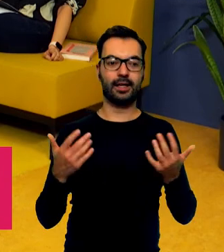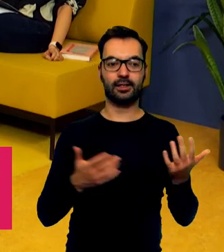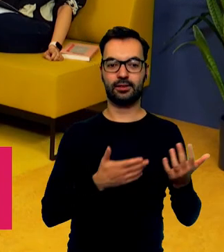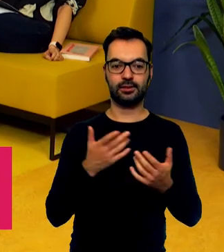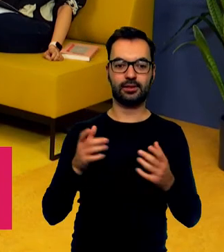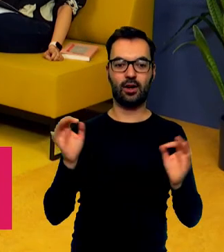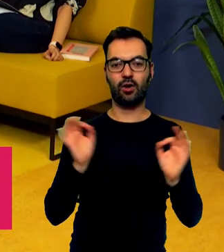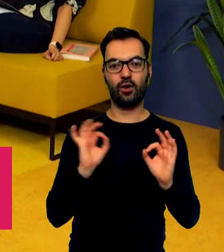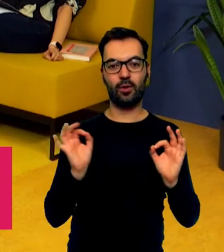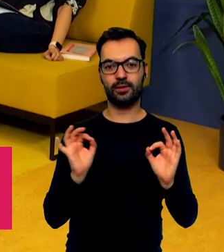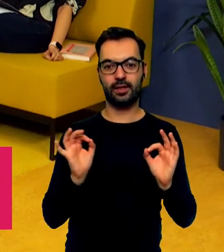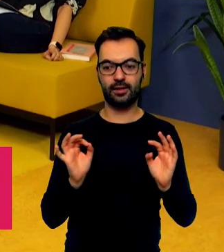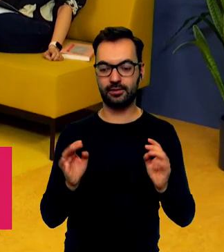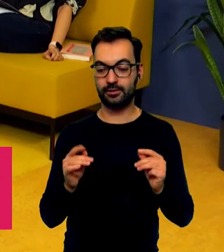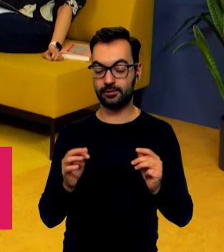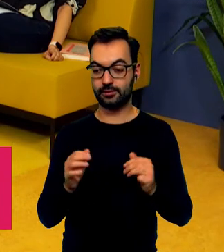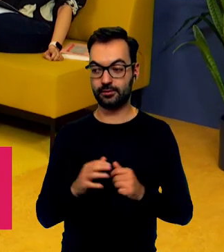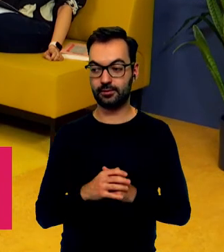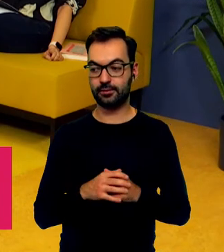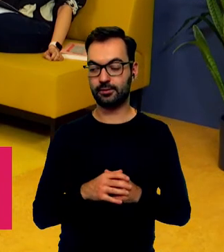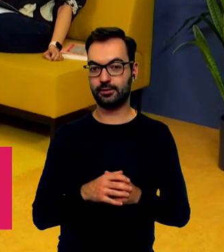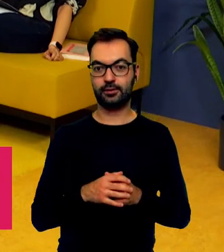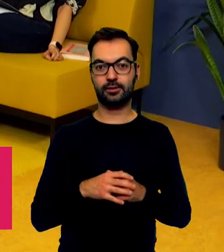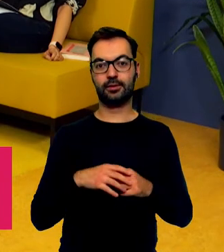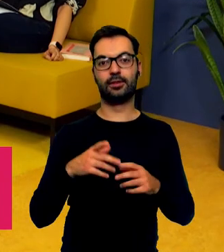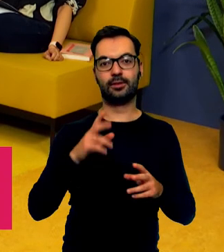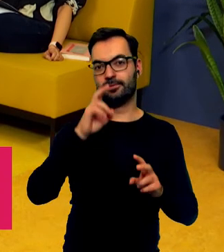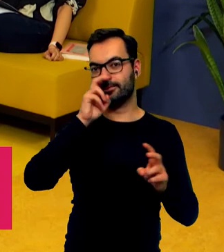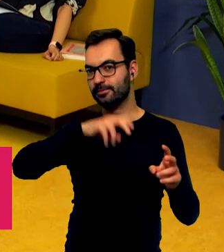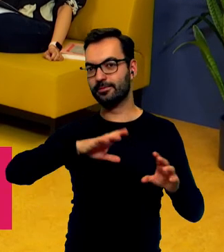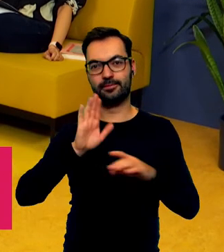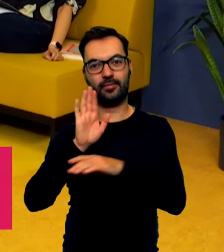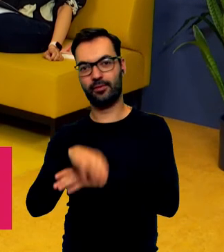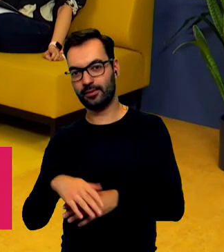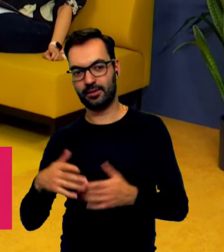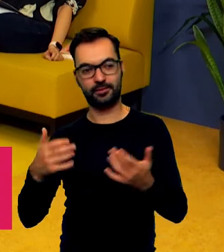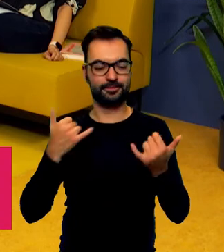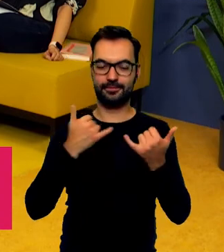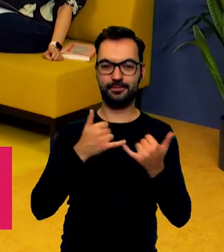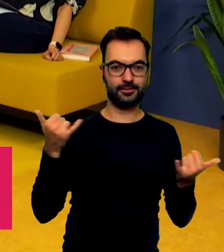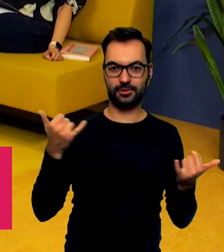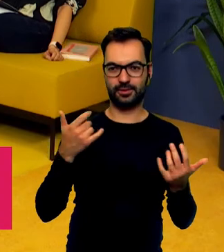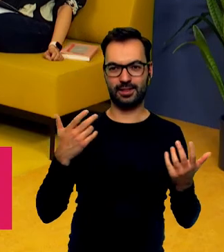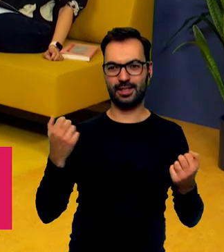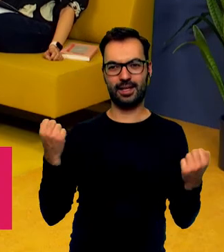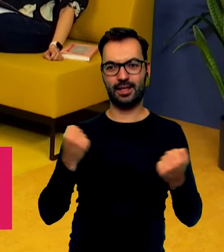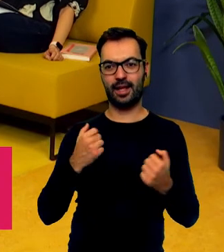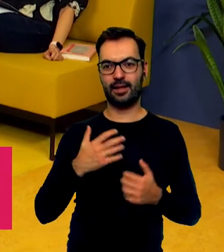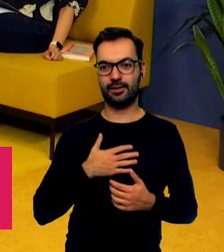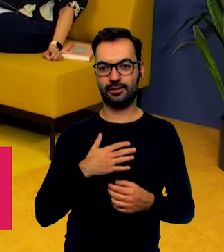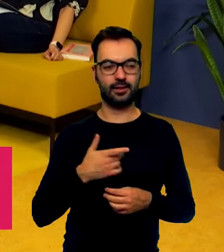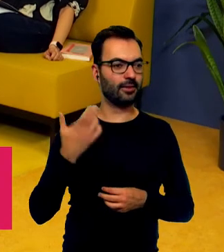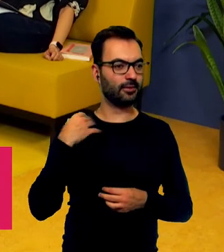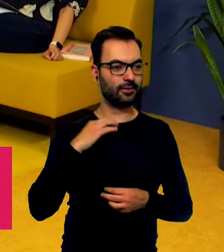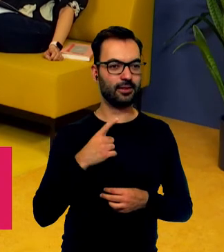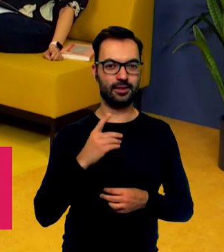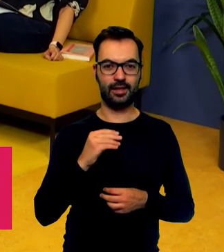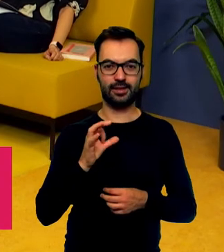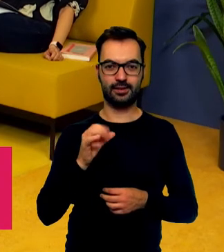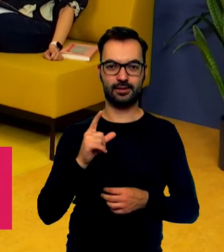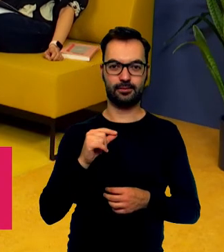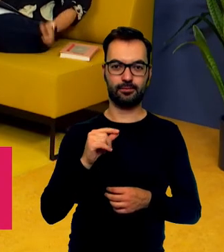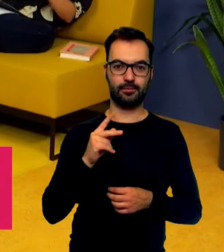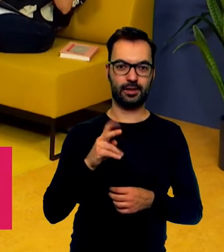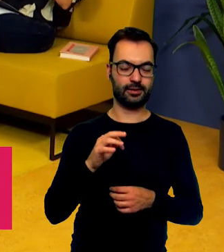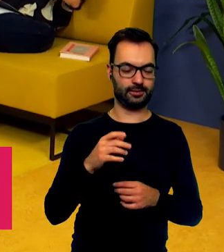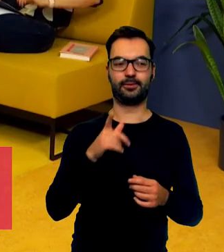jakiegoś strasznego despektu i jakichś różnych bardzo intensywnych emocji. Jak ja dawno nie słyszałam słowa